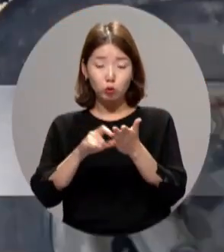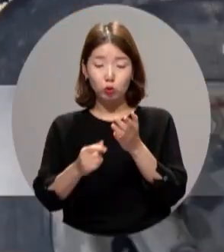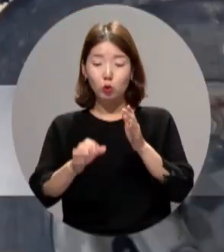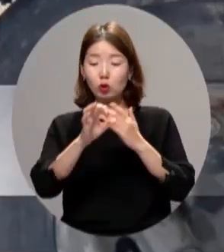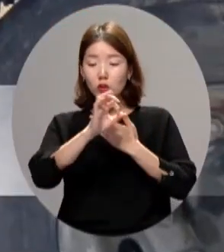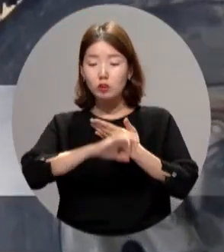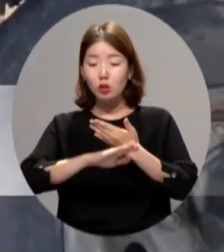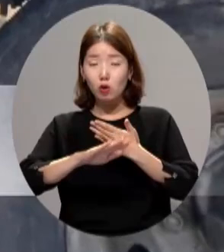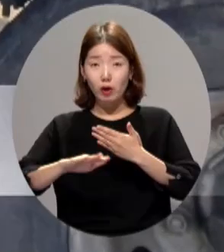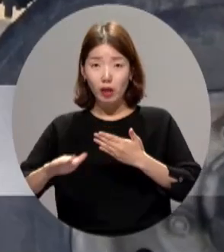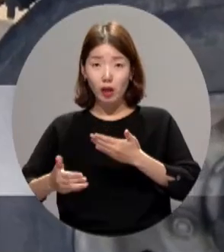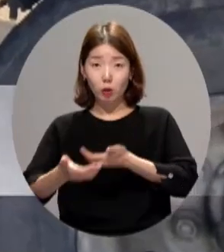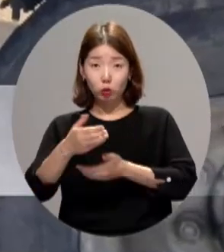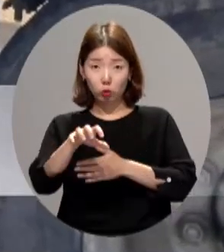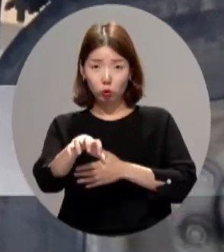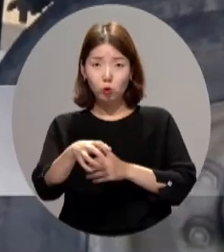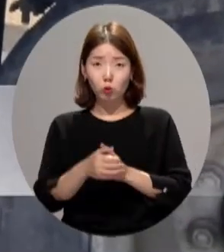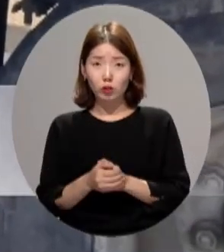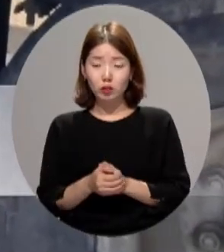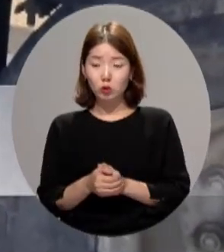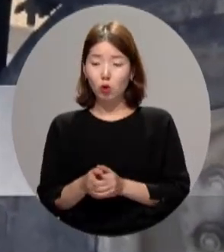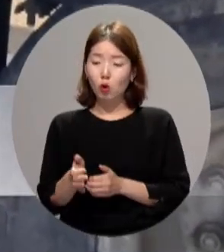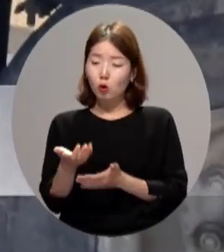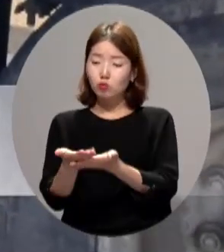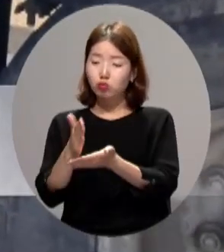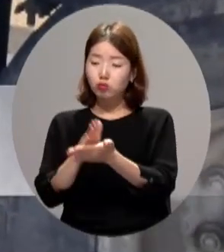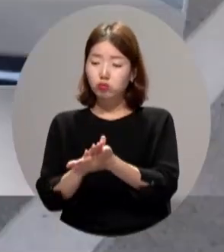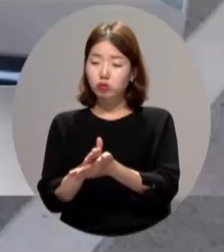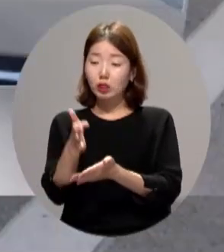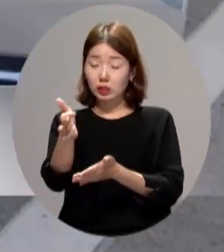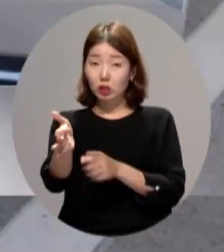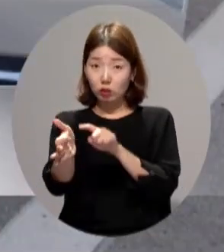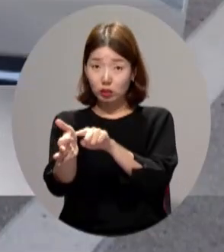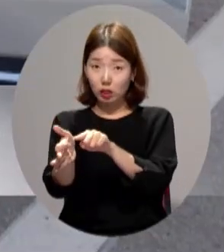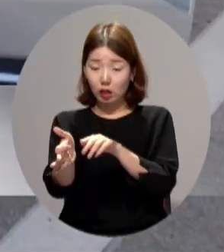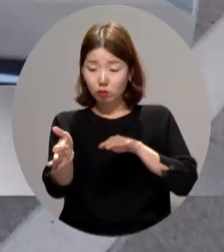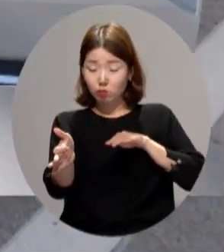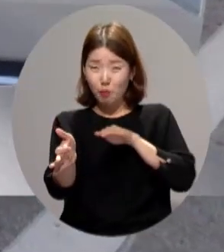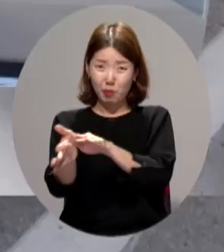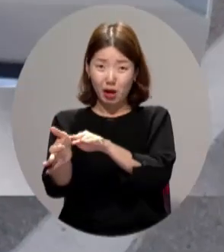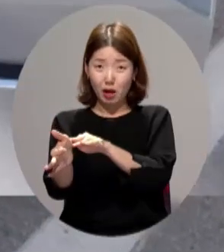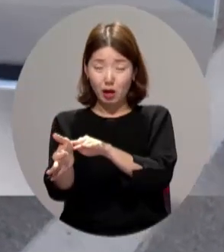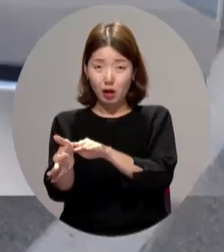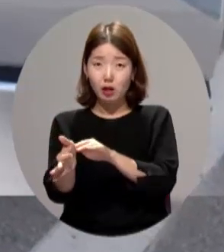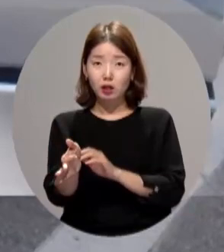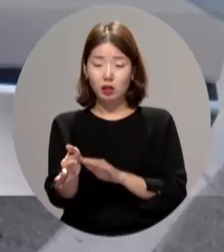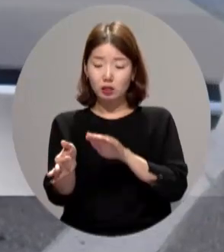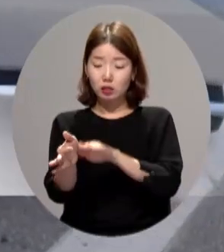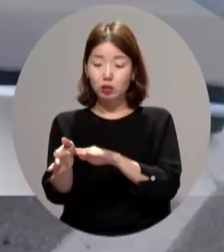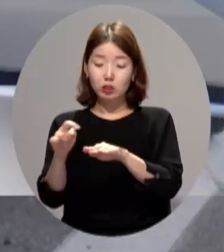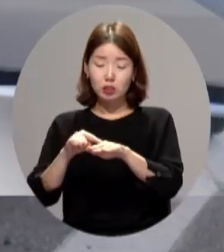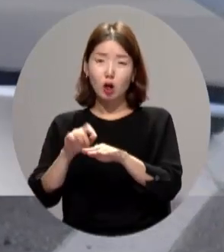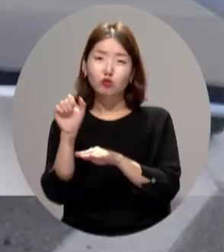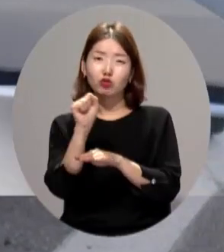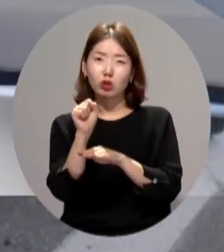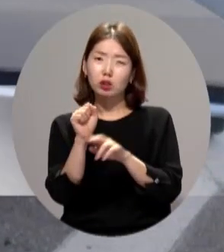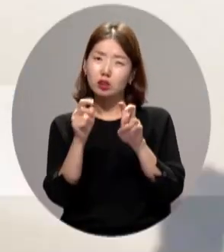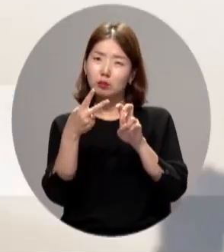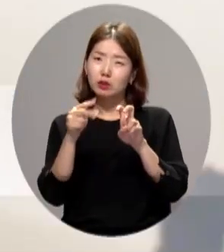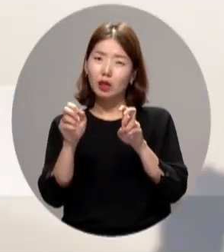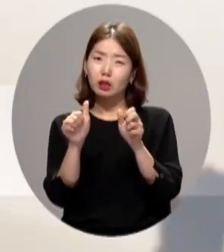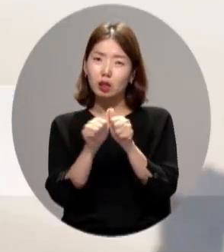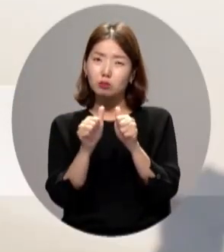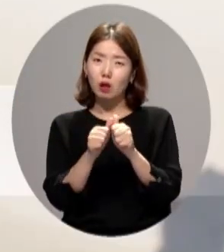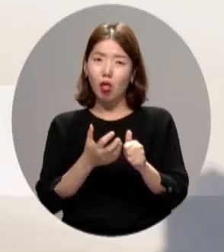서해안 고속도로 부안나들목 인근에서 도로 보수작업을 진행하던 트럭 차량과 승용차가 추돌해 승용차 운전자인 20대